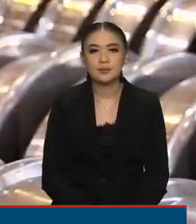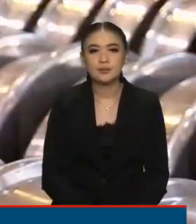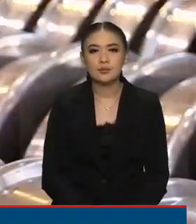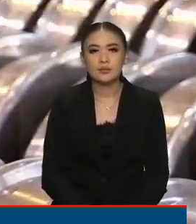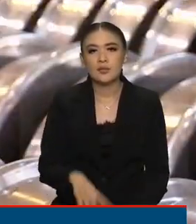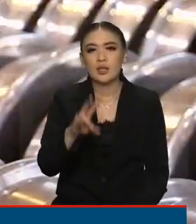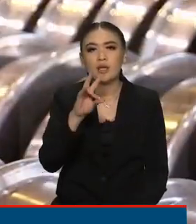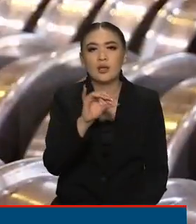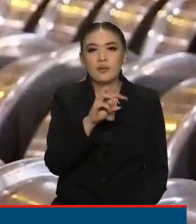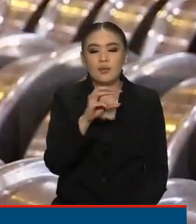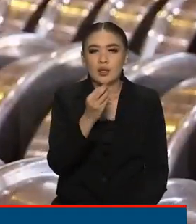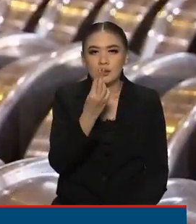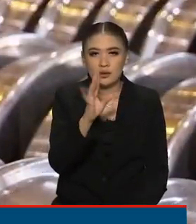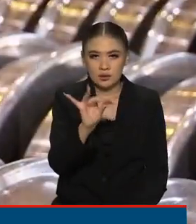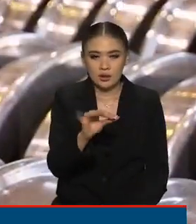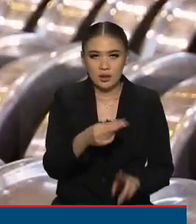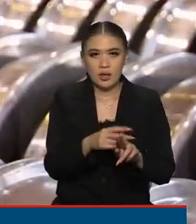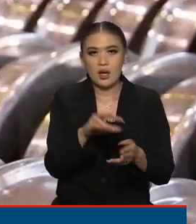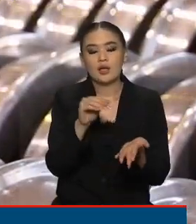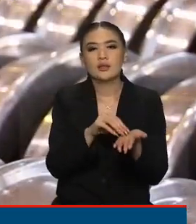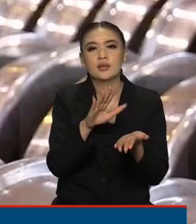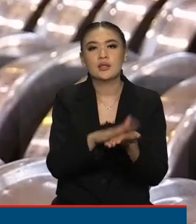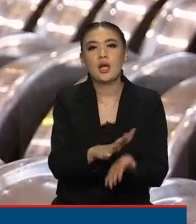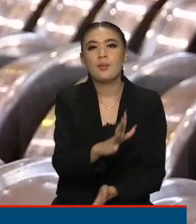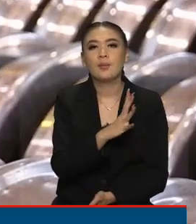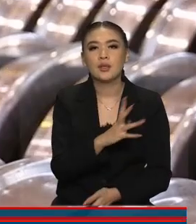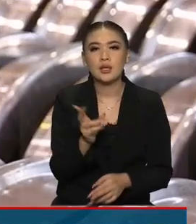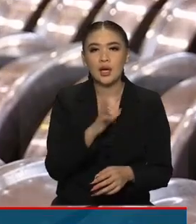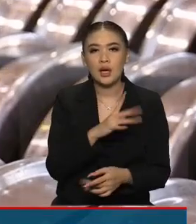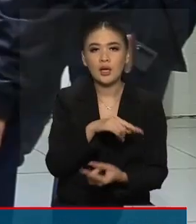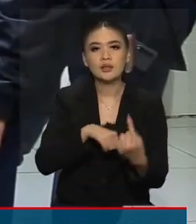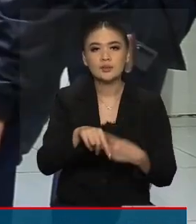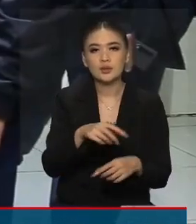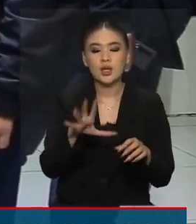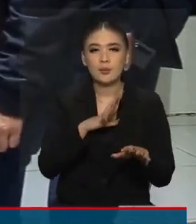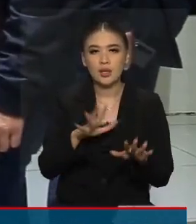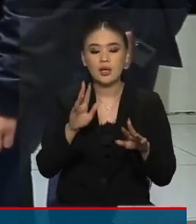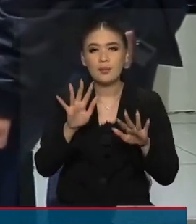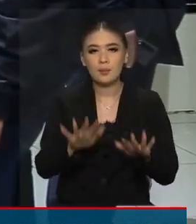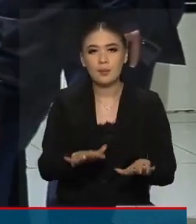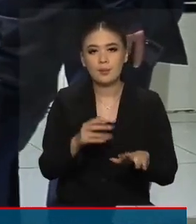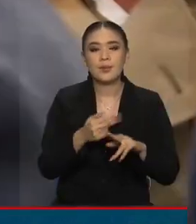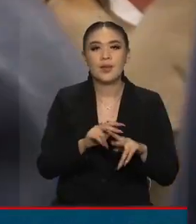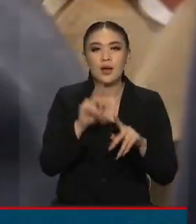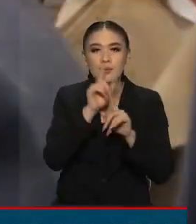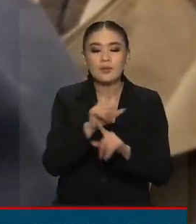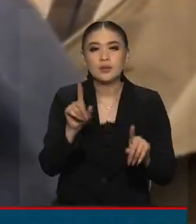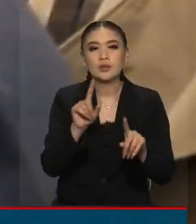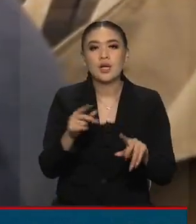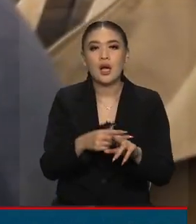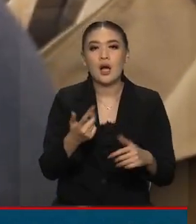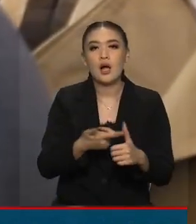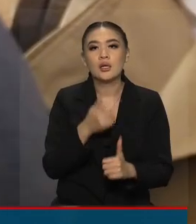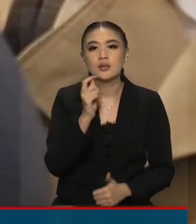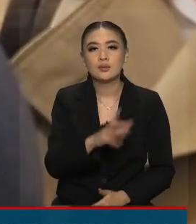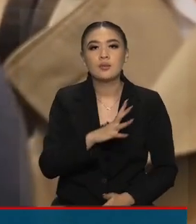Немецкие представители отметили. Неміс елінің өкілдері бізді кәсіби тұрғыдан жақсы бағалады. Кәсіпорындағы инновациялық үдерістерді атап өтті.